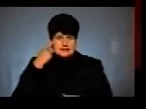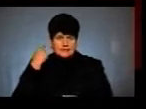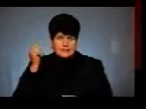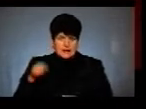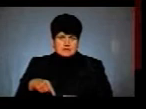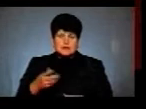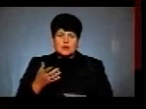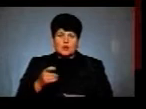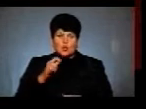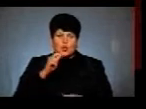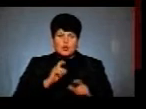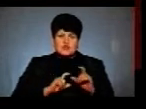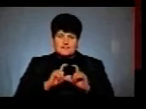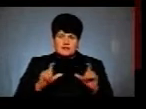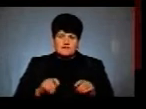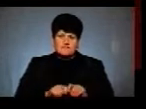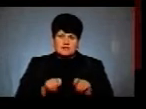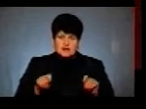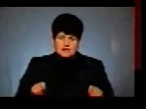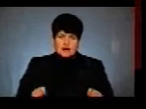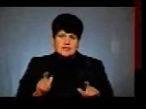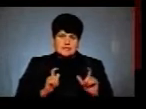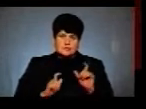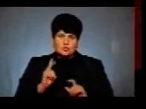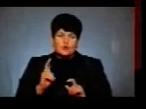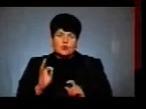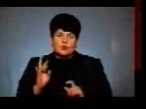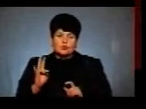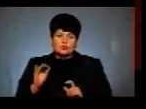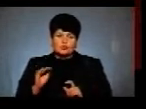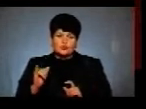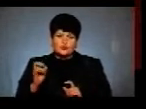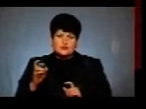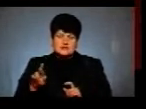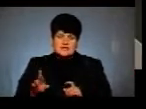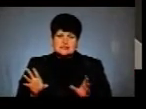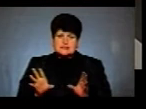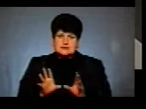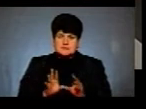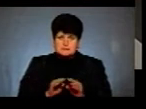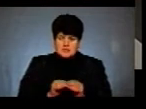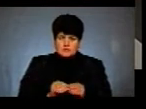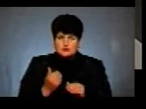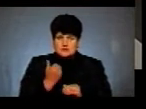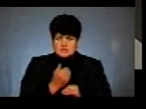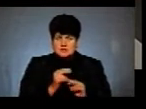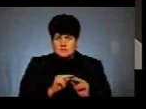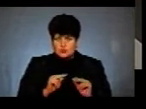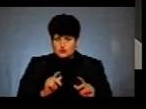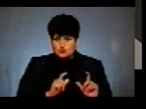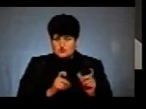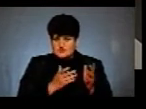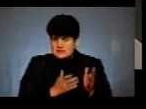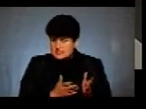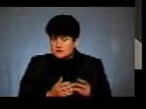про відкриття Інституту Конфуція спільно з китайським Шеньянським педагогічним університетом, це